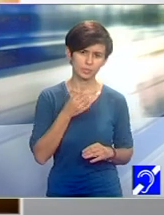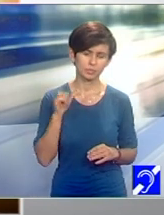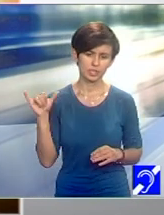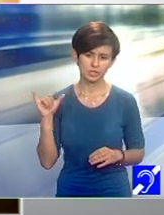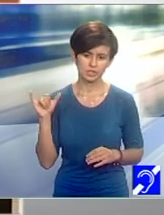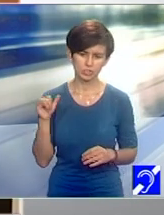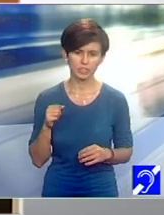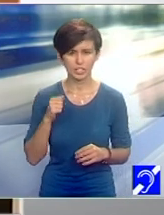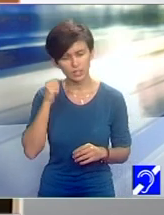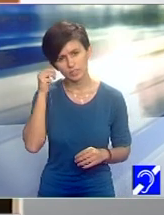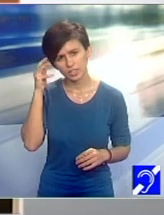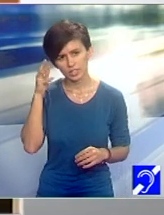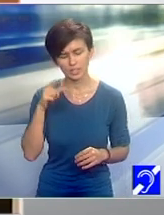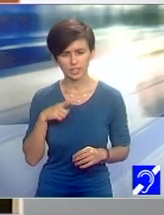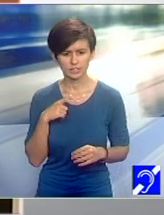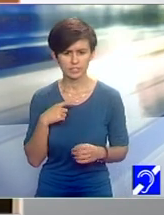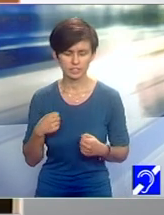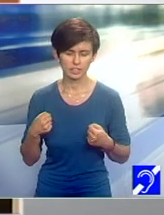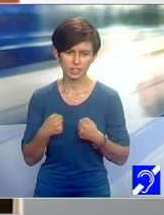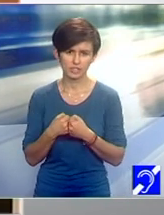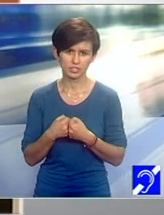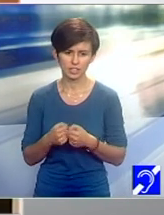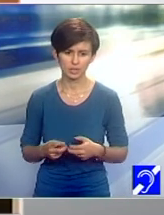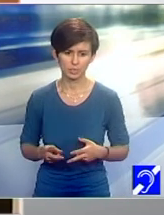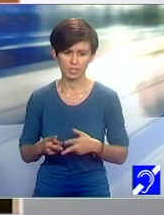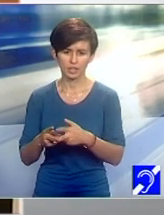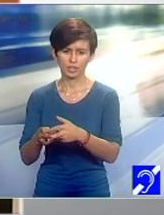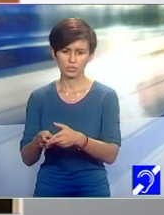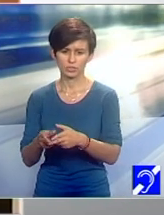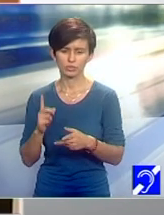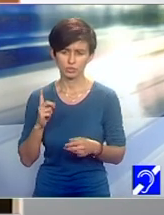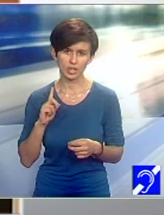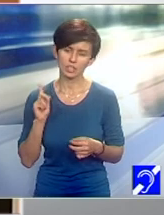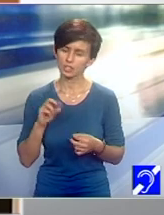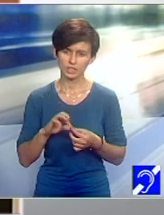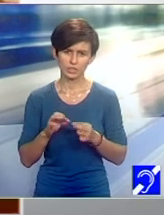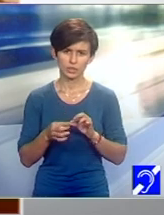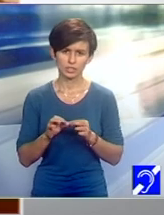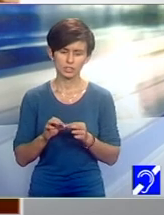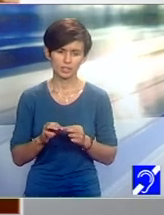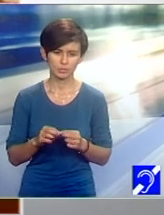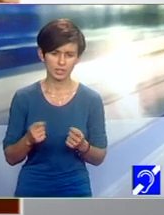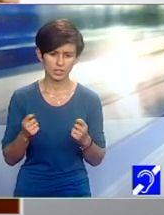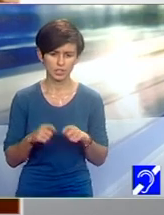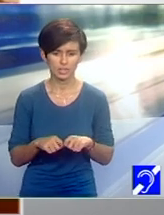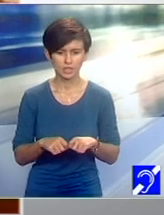loc accidente pe o autostradă. Asta nu înseamnă să oprim, să închidem autostrada.